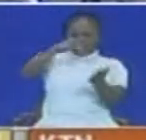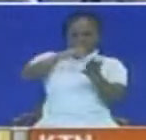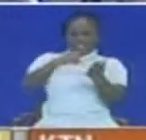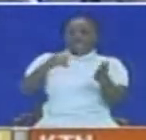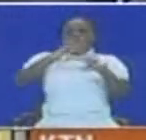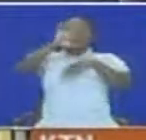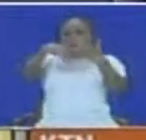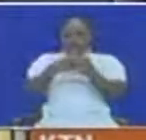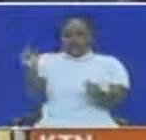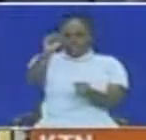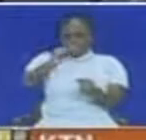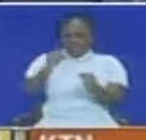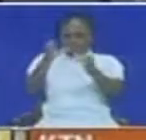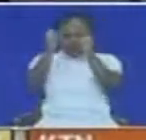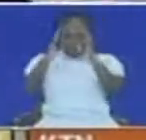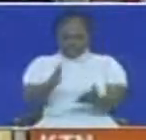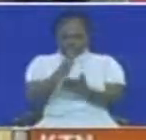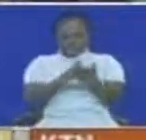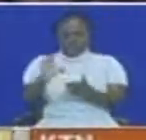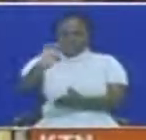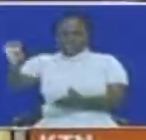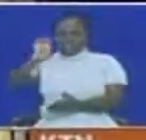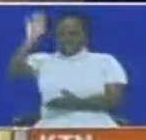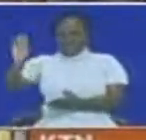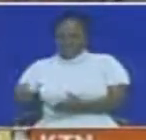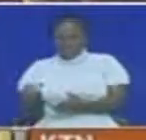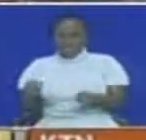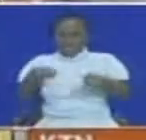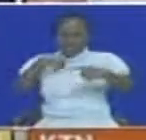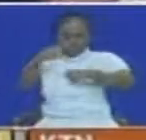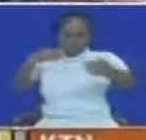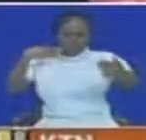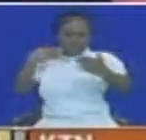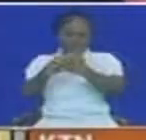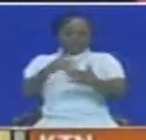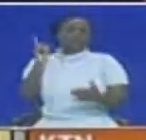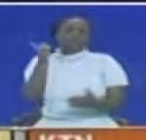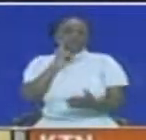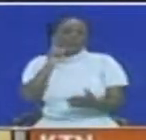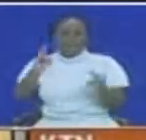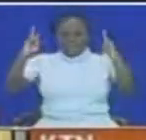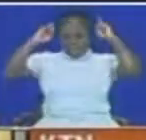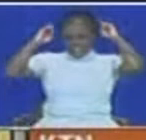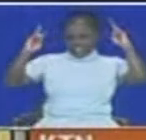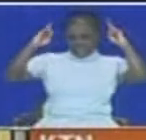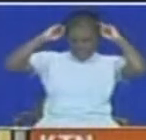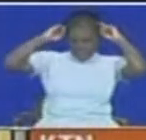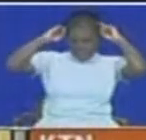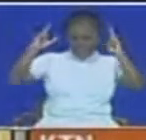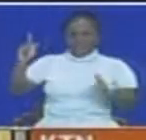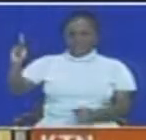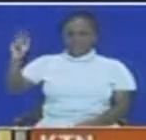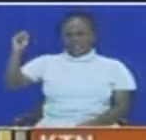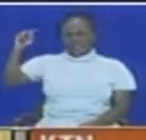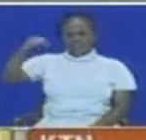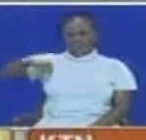katika sekta hii kutoka Jumuiya ya Afrika Mashariki na litaendelea hapo kesho. Mashirima Kapombe, KTN